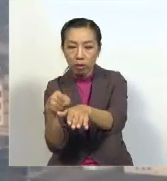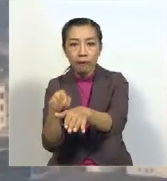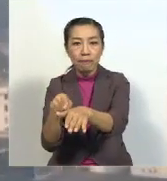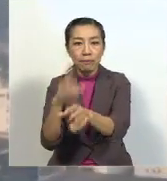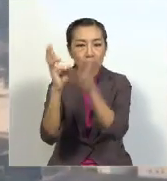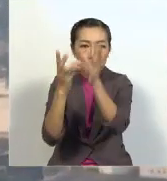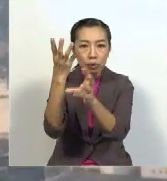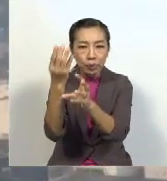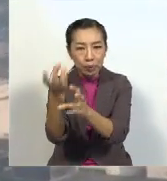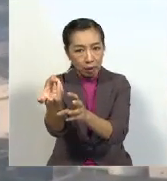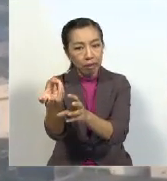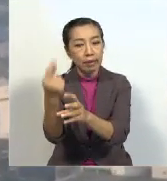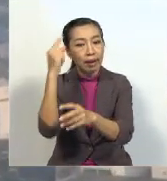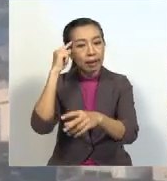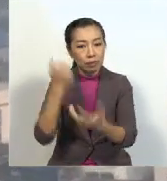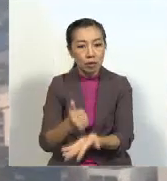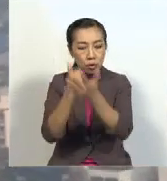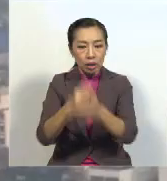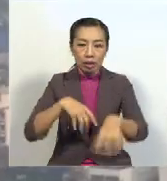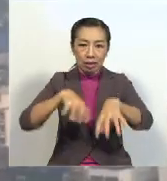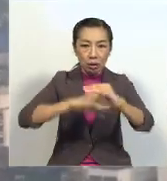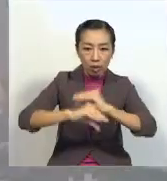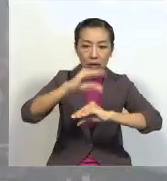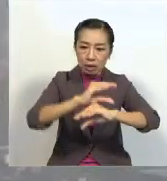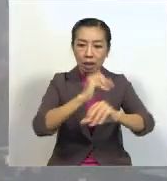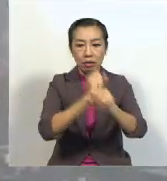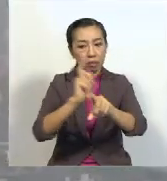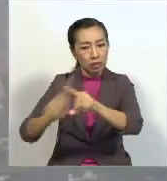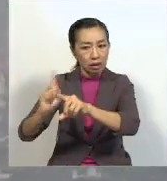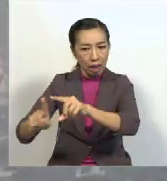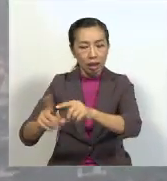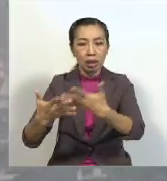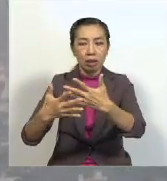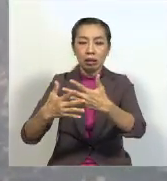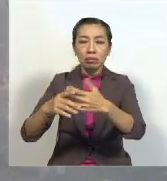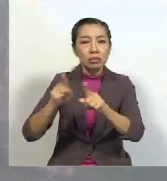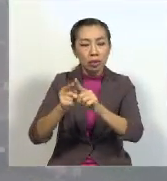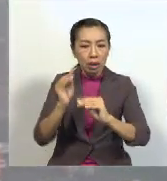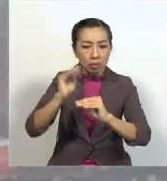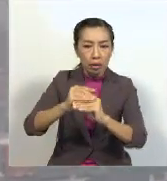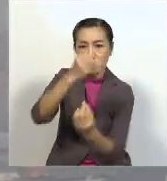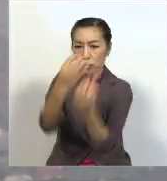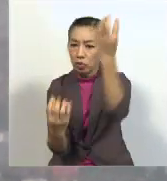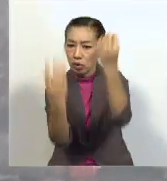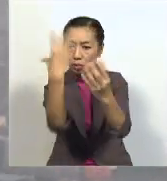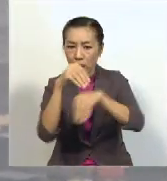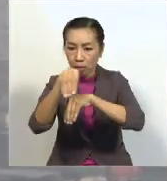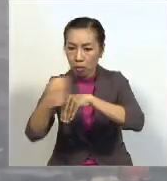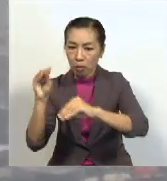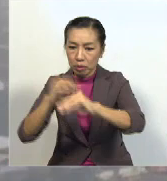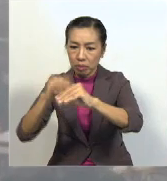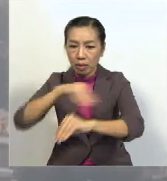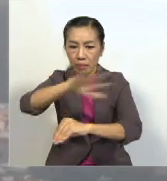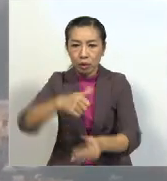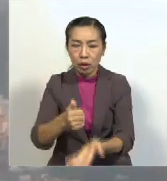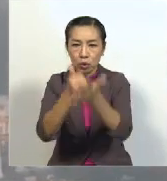ถึงนะฮะเรื่องของการควบคุมการวางผังเมืองการก่อสร้างโครงสร้างพื้นฐานขนาดใหญ่การเพิ่มพื้นที่สีเขียวในกรุงเทพเพื่อที่จะฟ